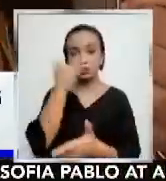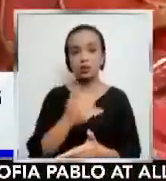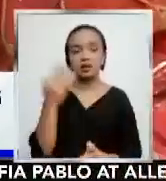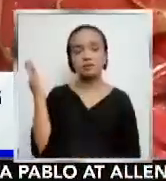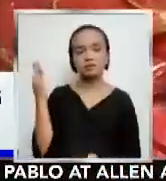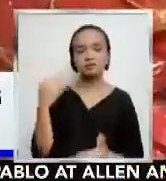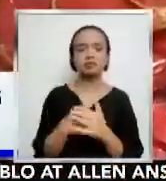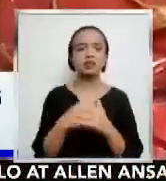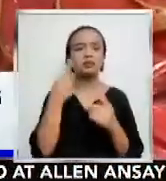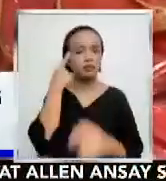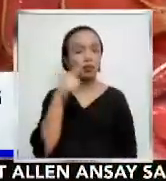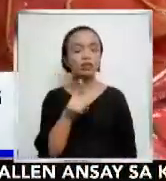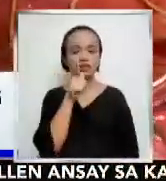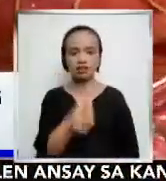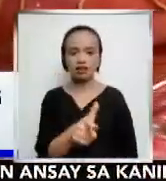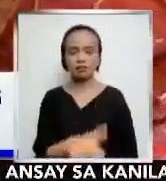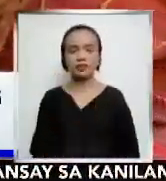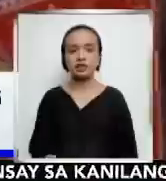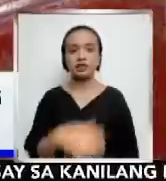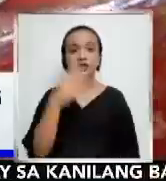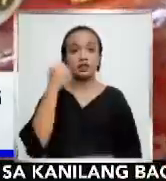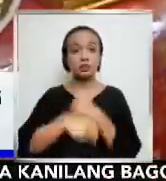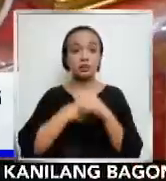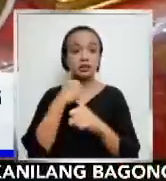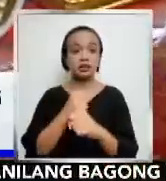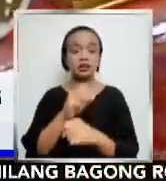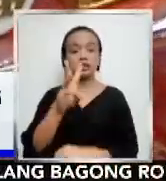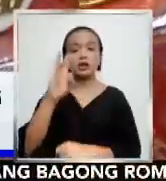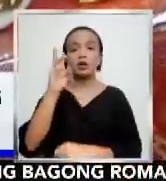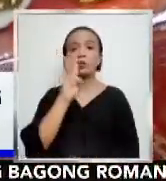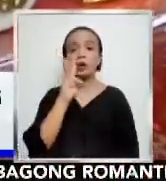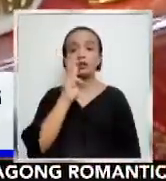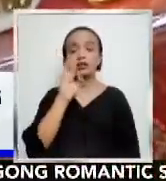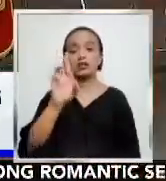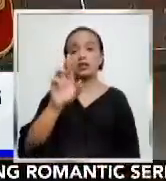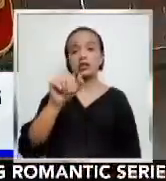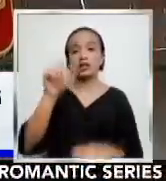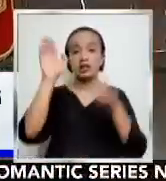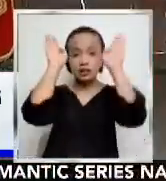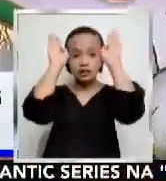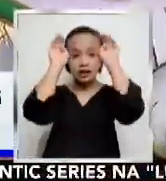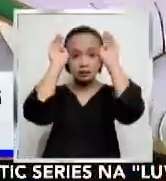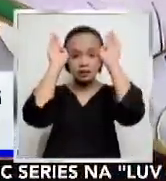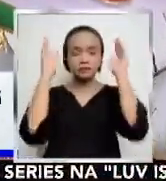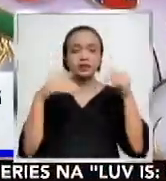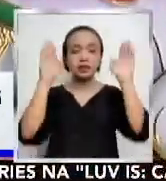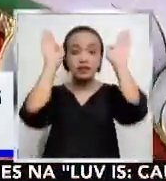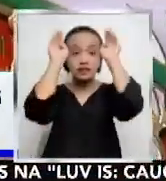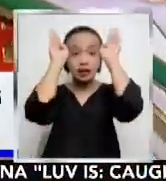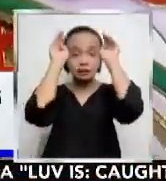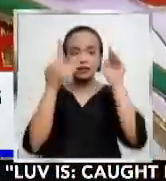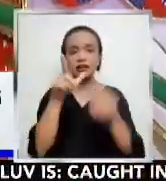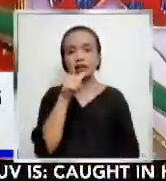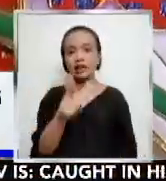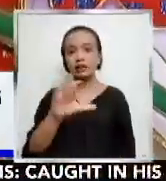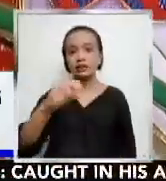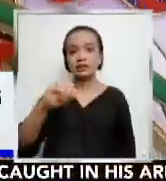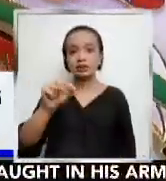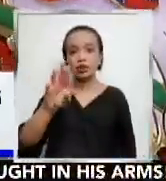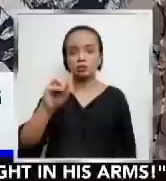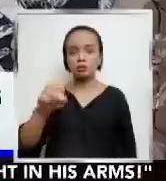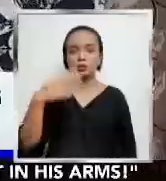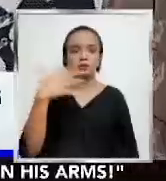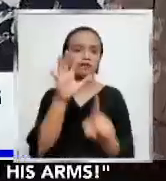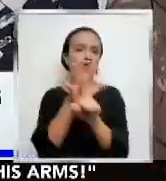pampaswerte. Dahil Year of the Water Rabbit ang 2023, mabenta na ang Rabbit Lucky Charms. Pinakamalakas